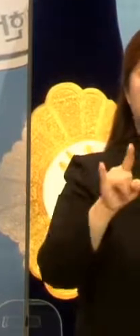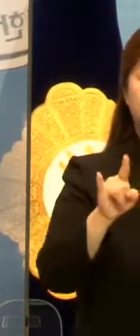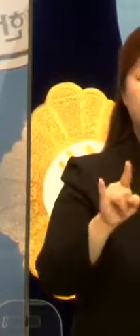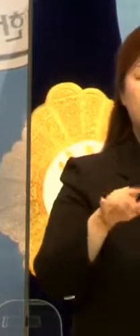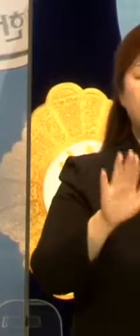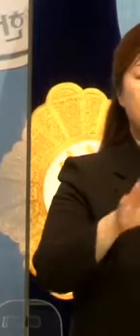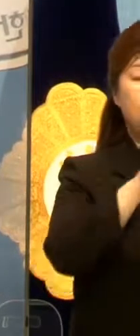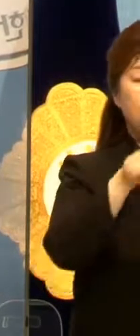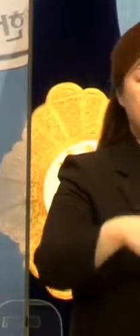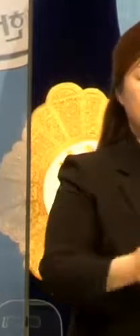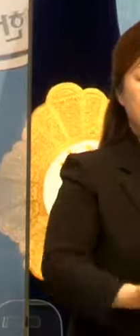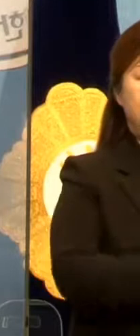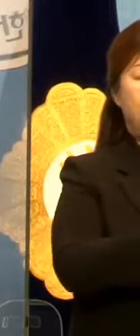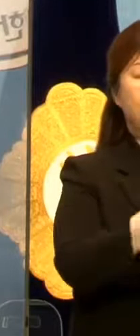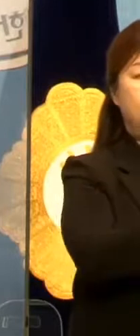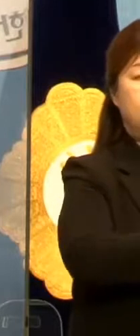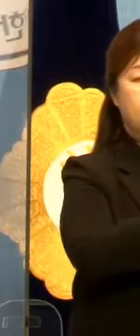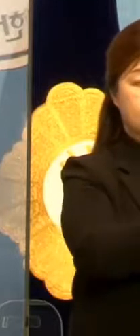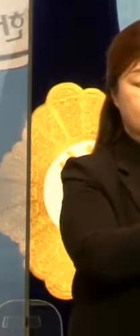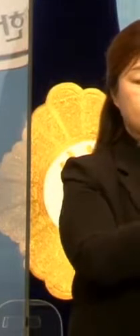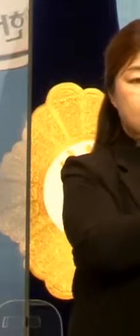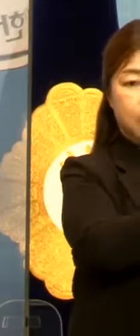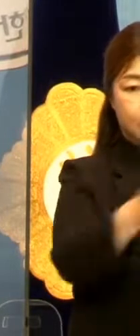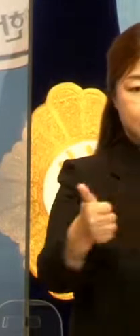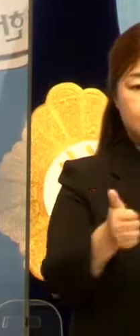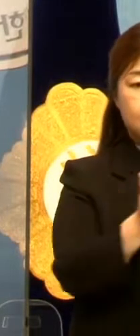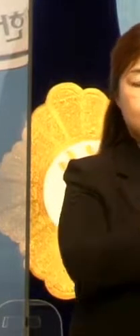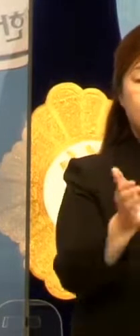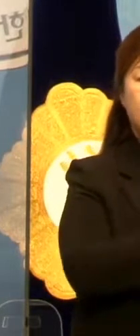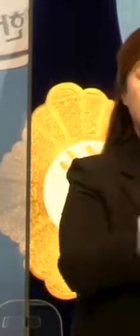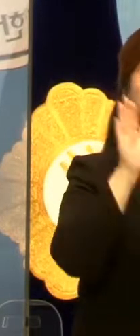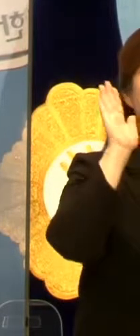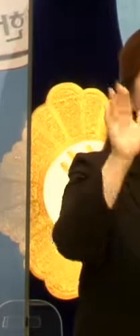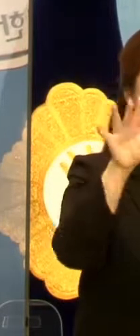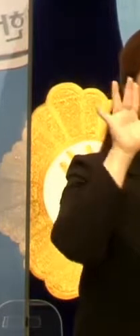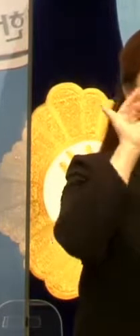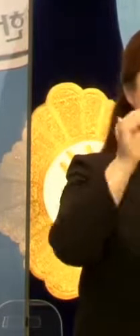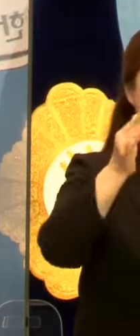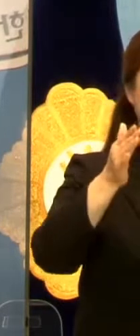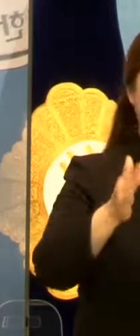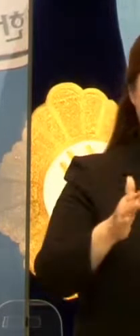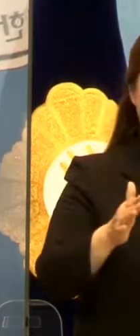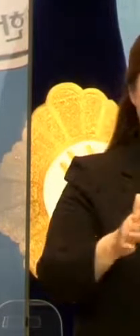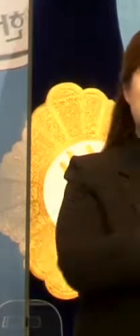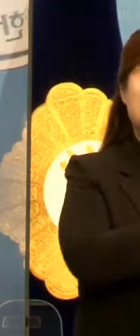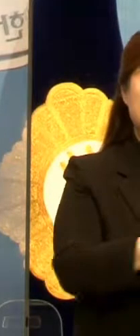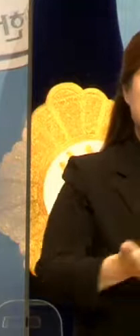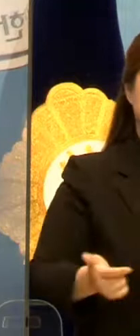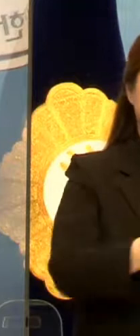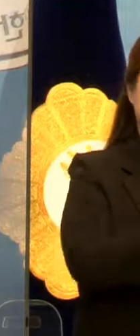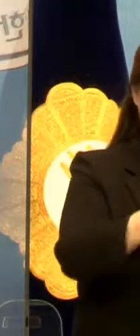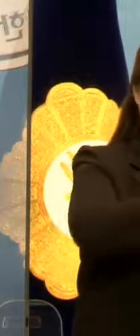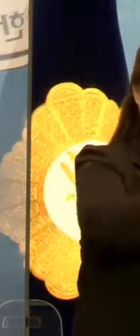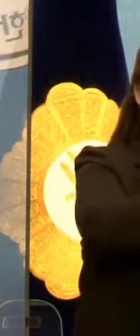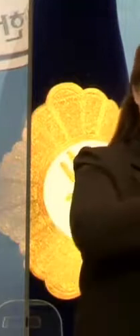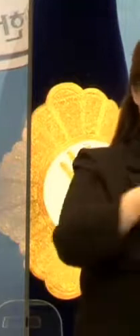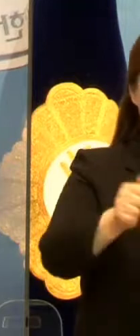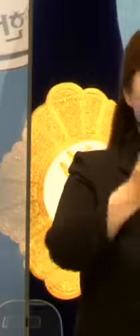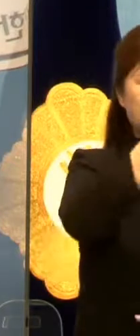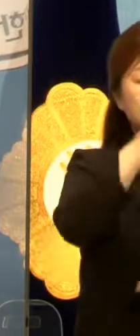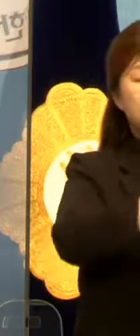최고위원을 단장으로 하는 청년 제프가 발족하게 되었습니다 앞으로의 100일간 우리 대장정 을 통해서 청년 문제 해결하고